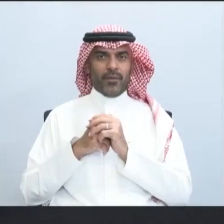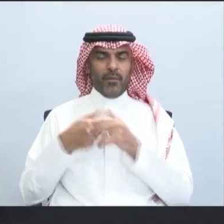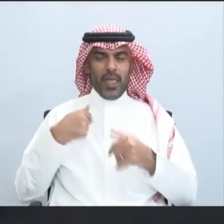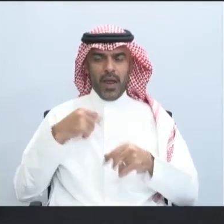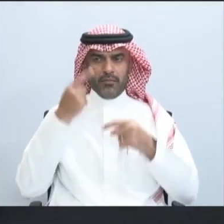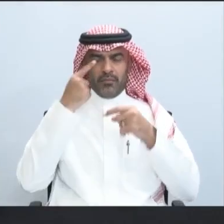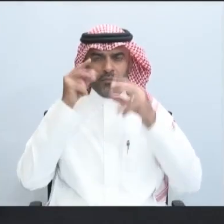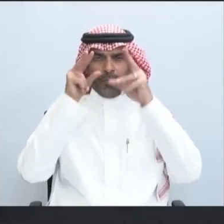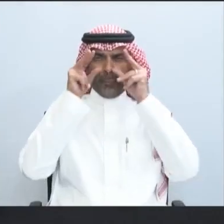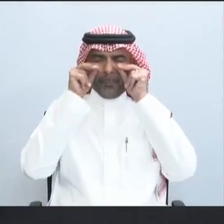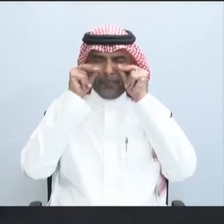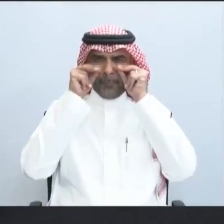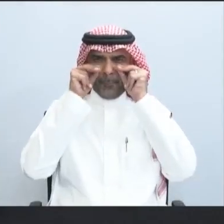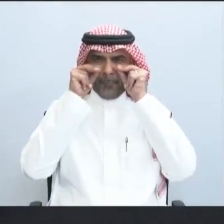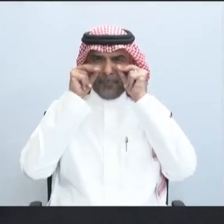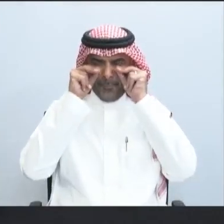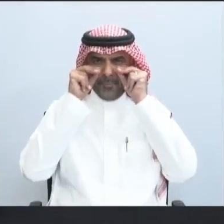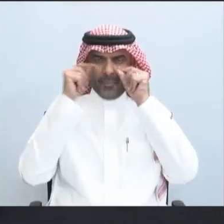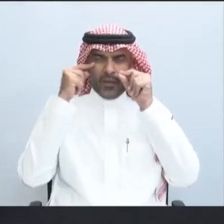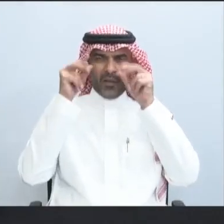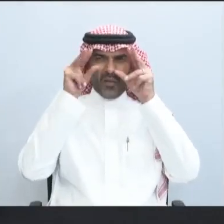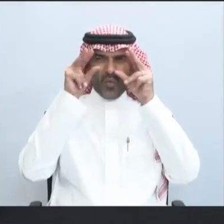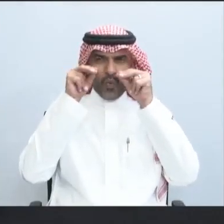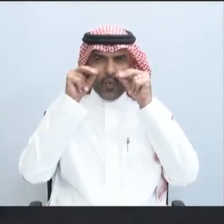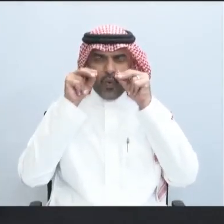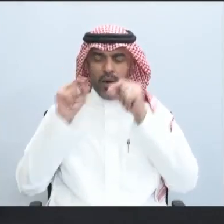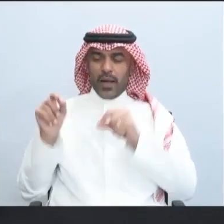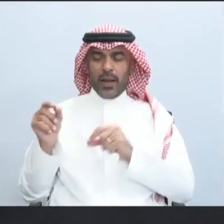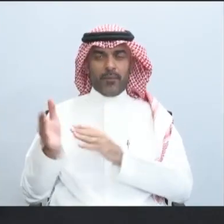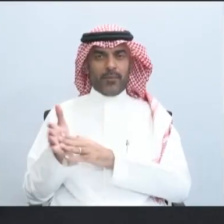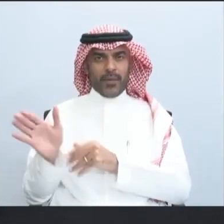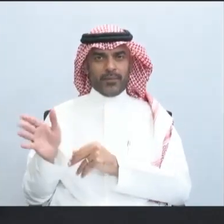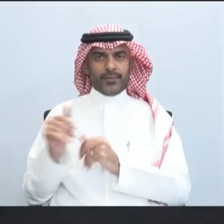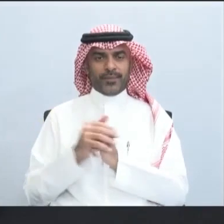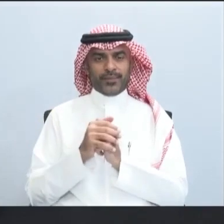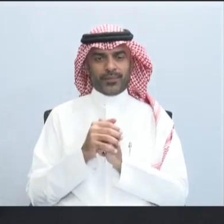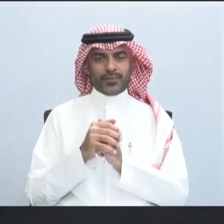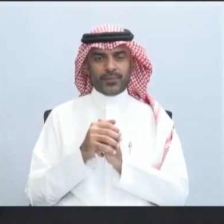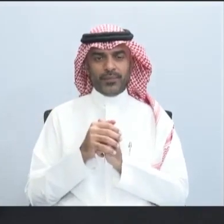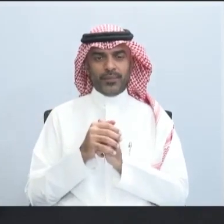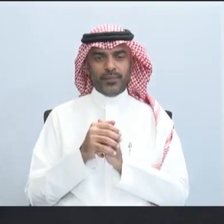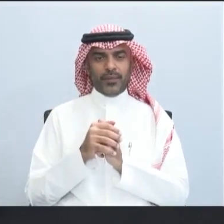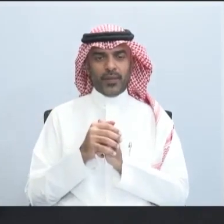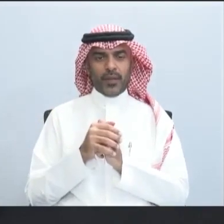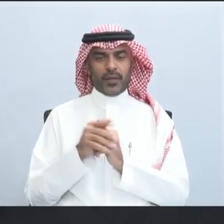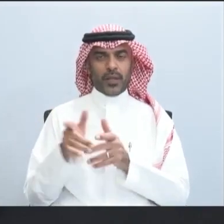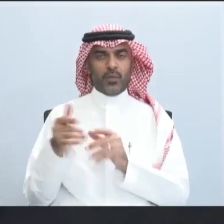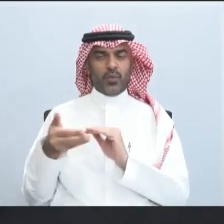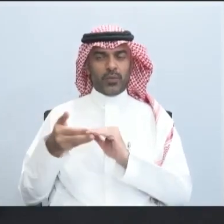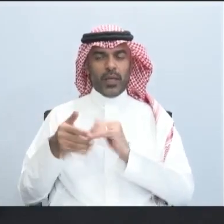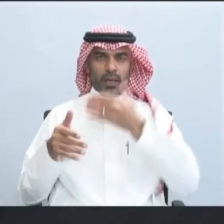الاشياء لو اغمضت عيني وهذا القلم بيدي يا ترى ما الذي سيساعدني